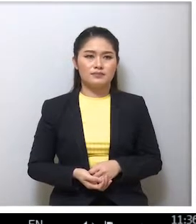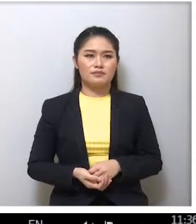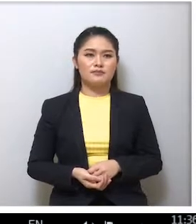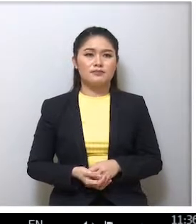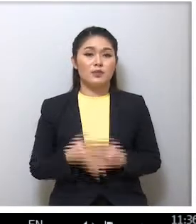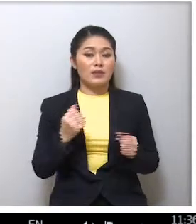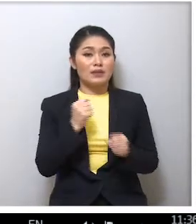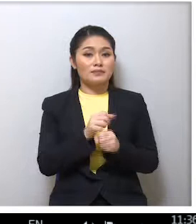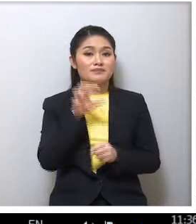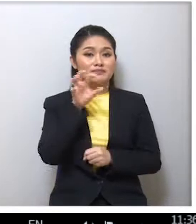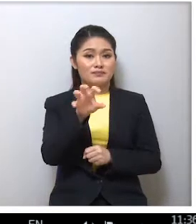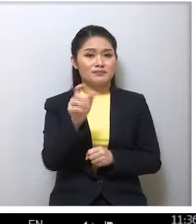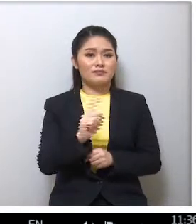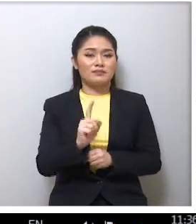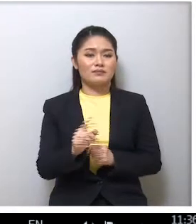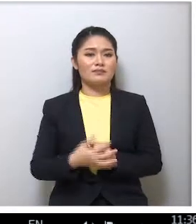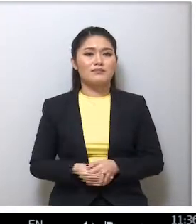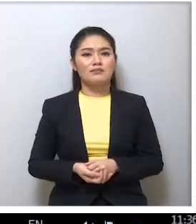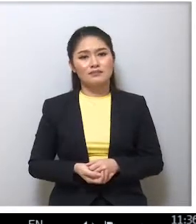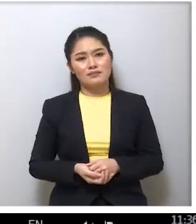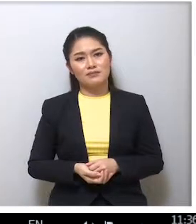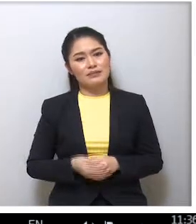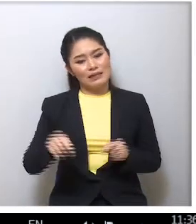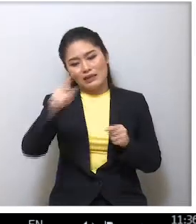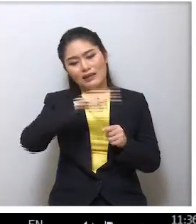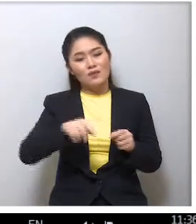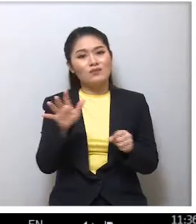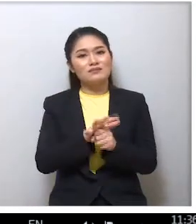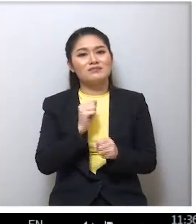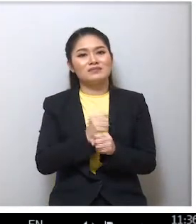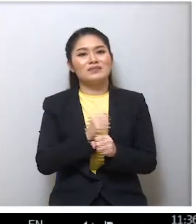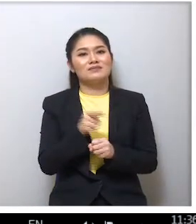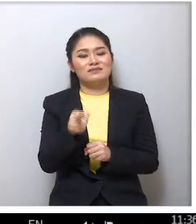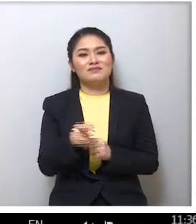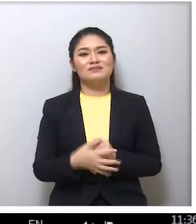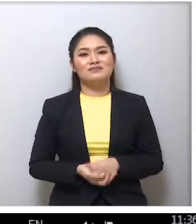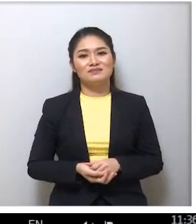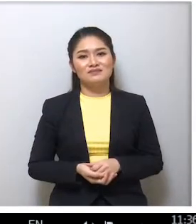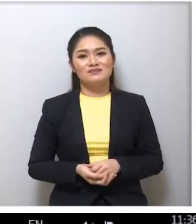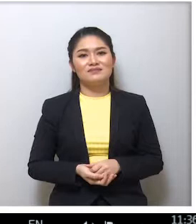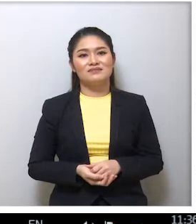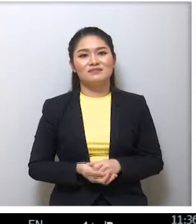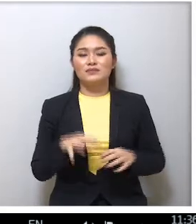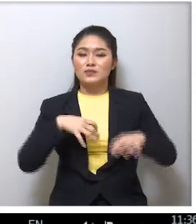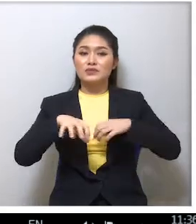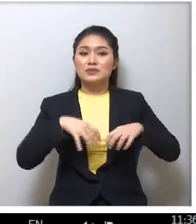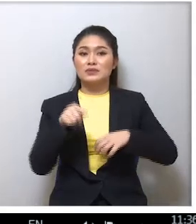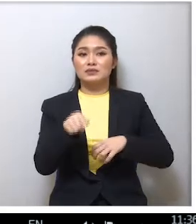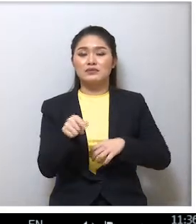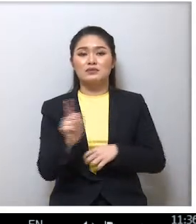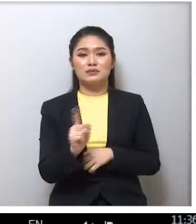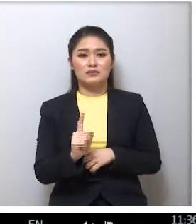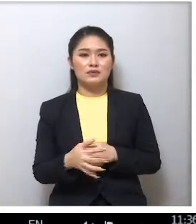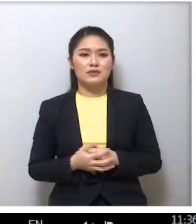ับตอนนี้ถ้าเราใส่เข้าไปนี่เขาจะใส่ทั้งชิ้นเลยนะครับเดี๋ยวครูขอย่อตัวนี้ลงไปก่อนเราจะต้องจัดการตัวนี้ให้เขาเ